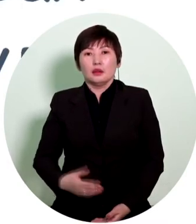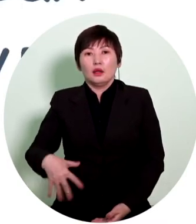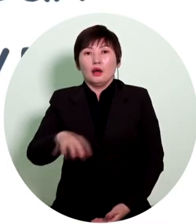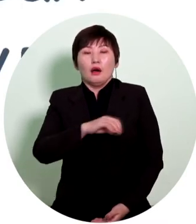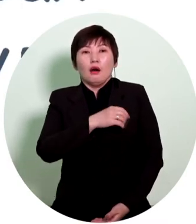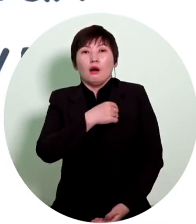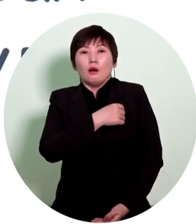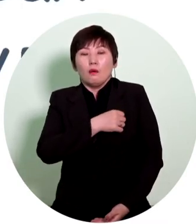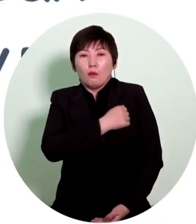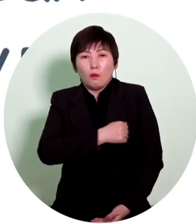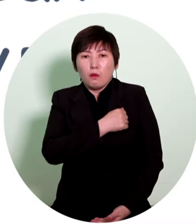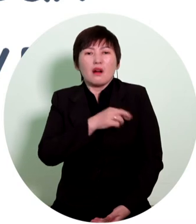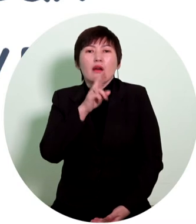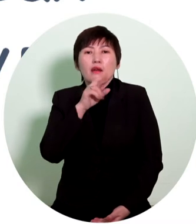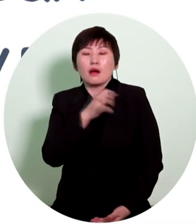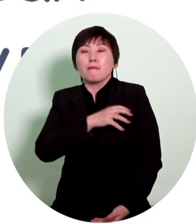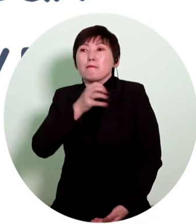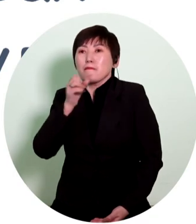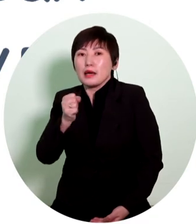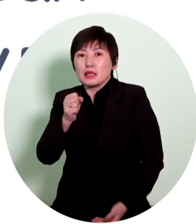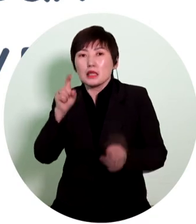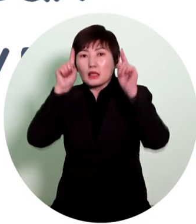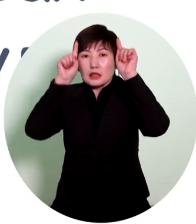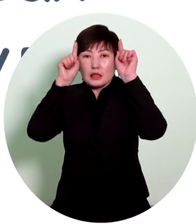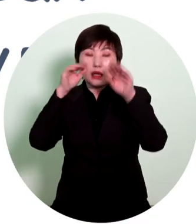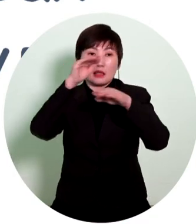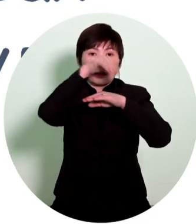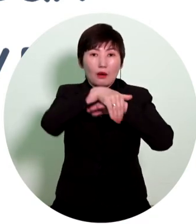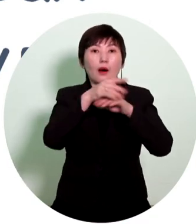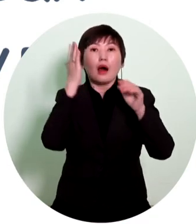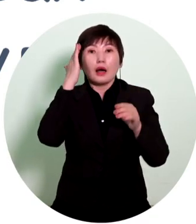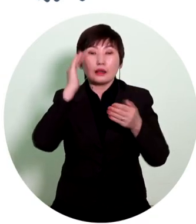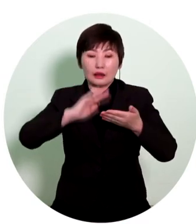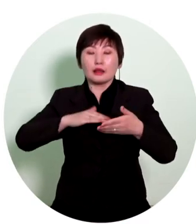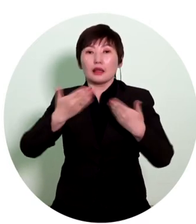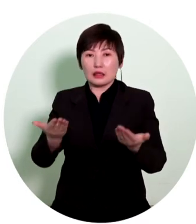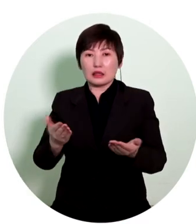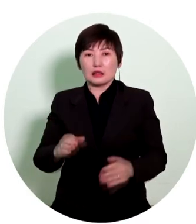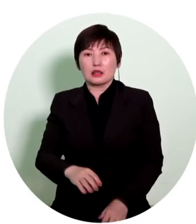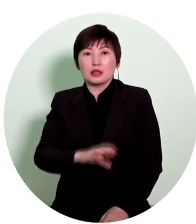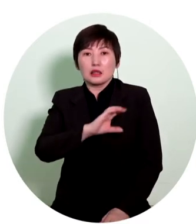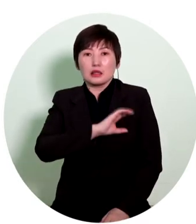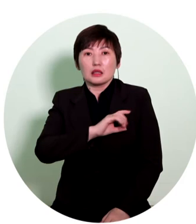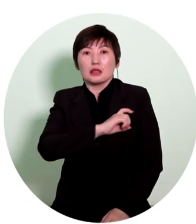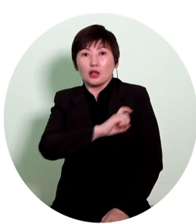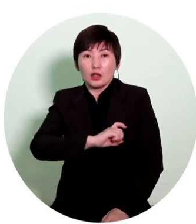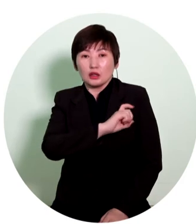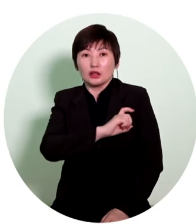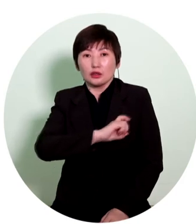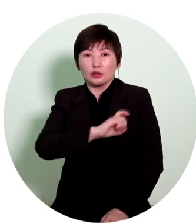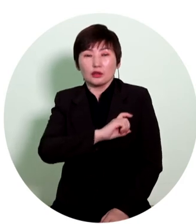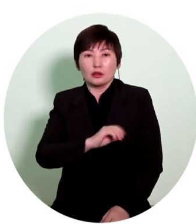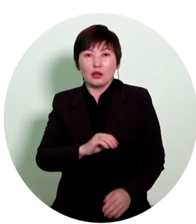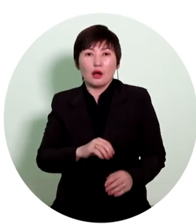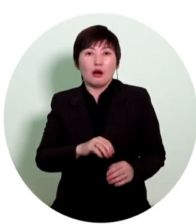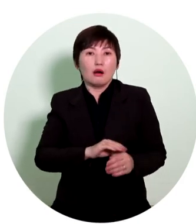уура хэрхэн удирдах, стрессийг яаж даван туллах аргуудтай хэдүүлээ танилцъя. Сэтгэл хөдлөлөө удирдах 5 алхам гэж